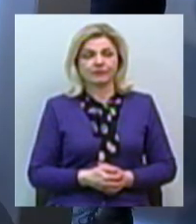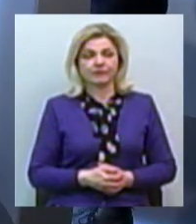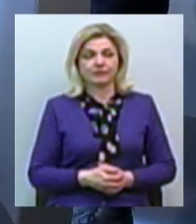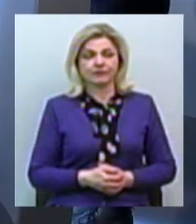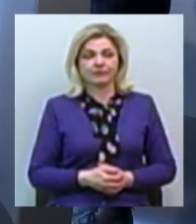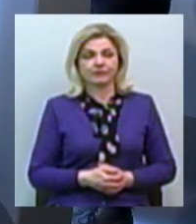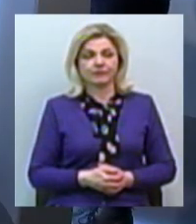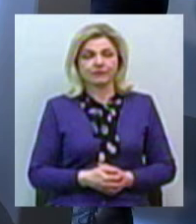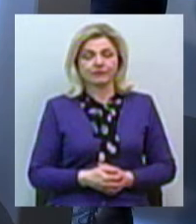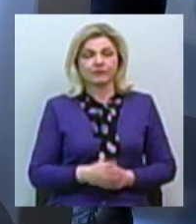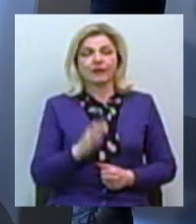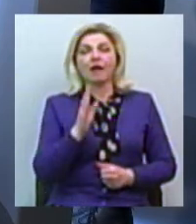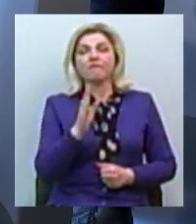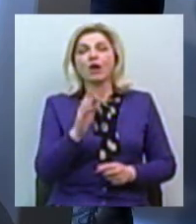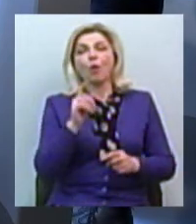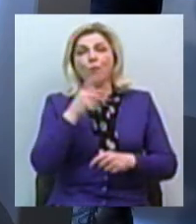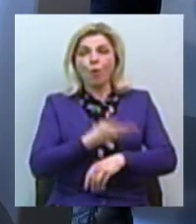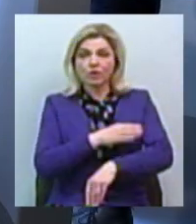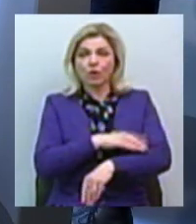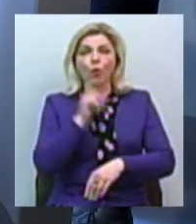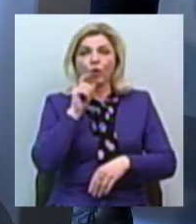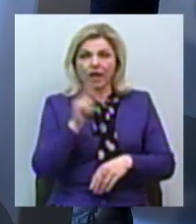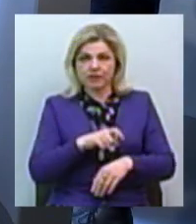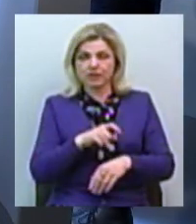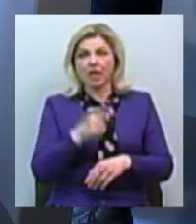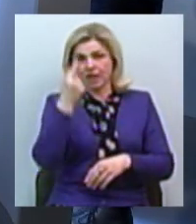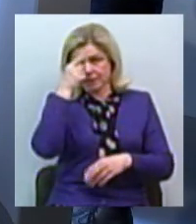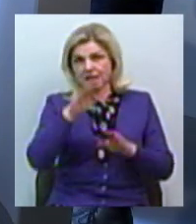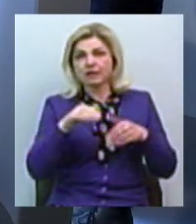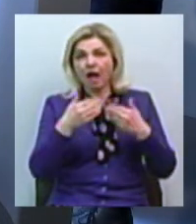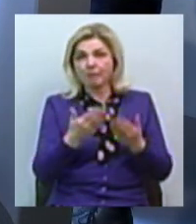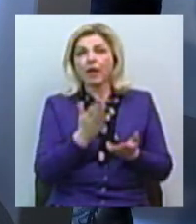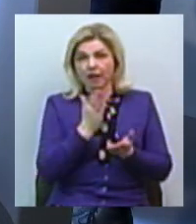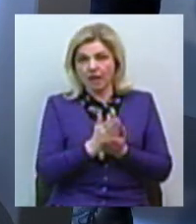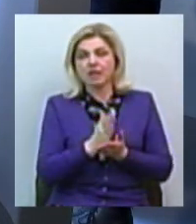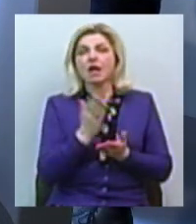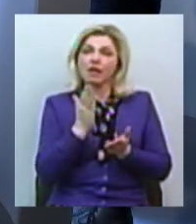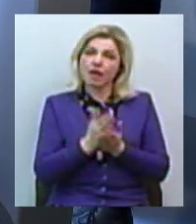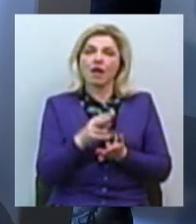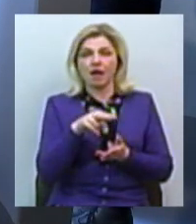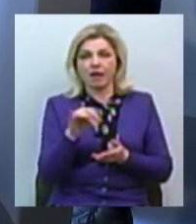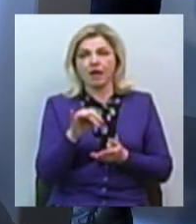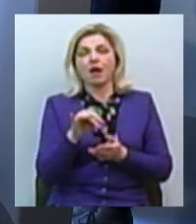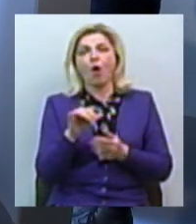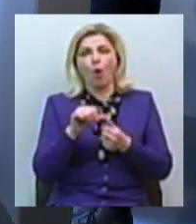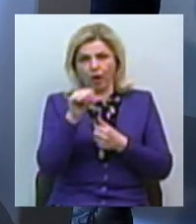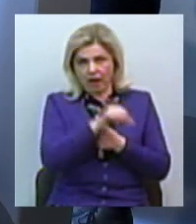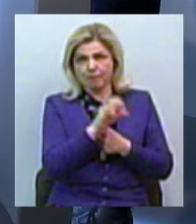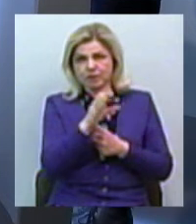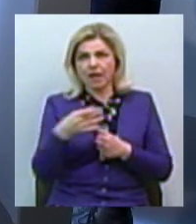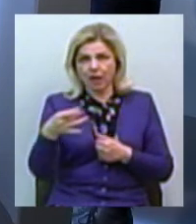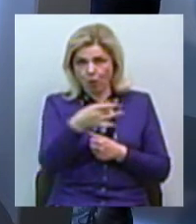міст стартапів польсько-український, які вже, якщо є результати співпраці з іншими регіонами? Чи ви не працюєте окремо з регіонами, як я хочу